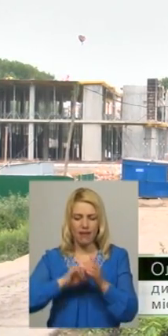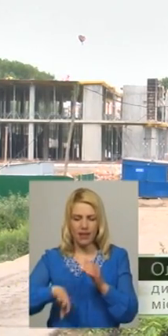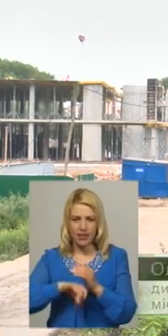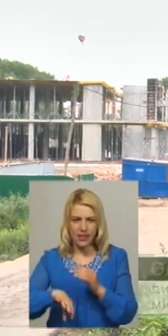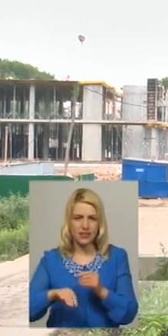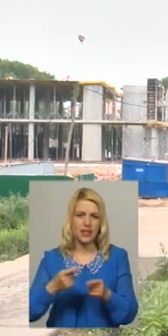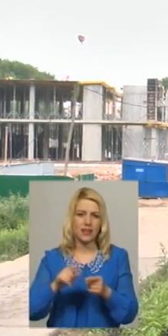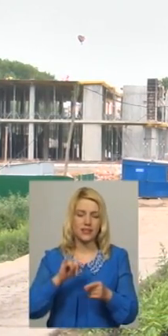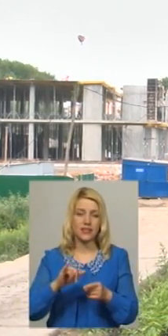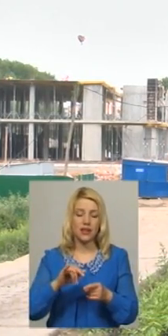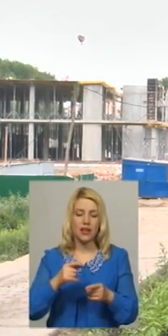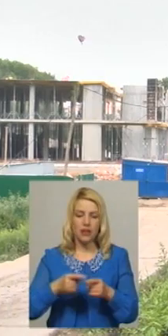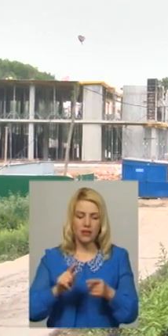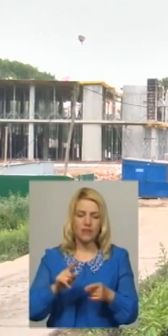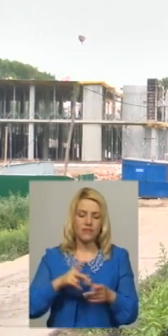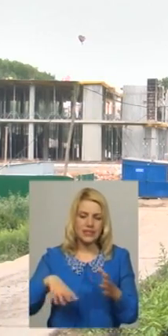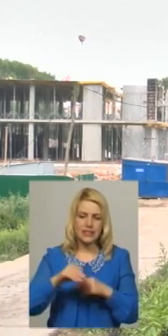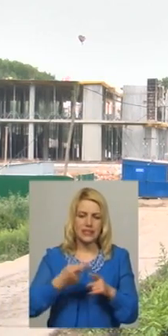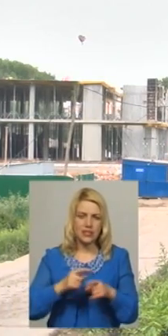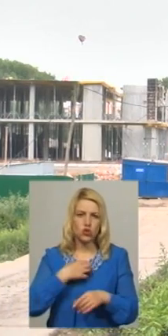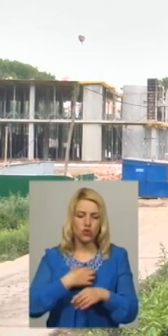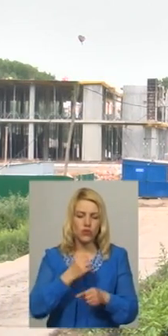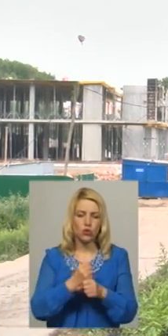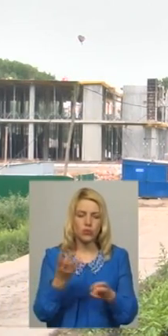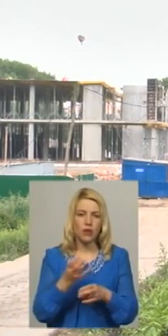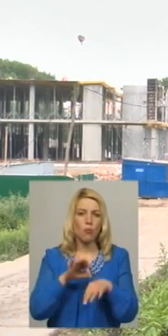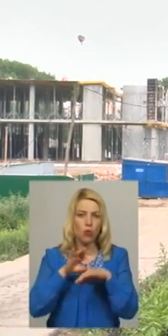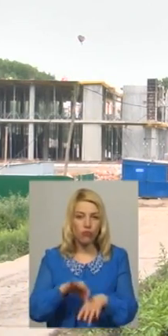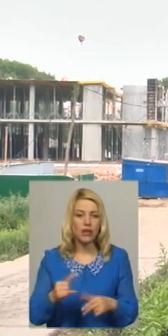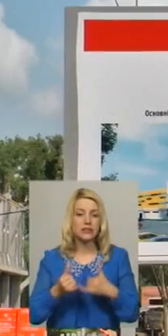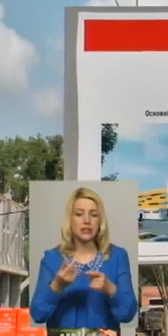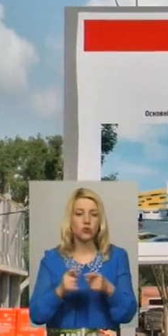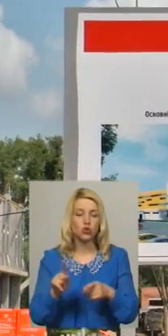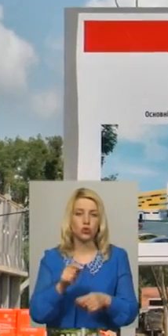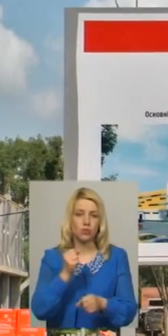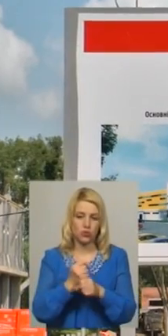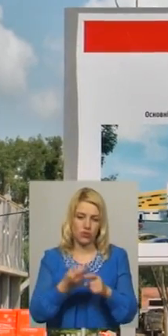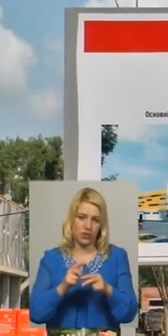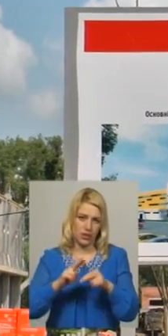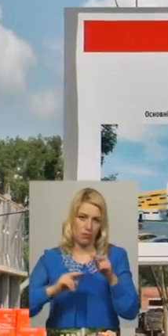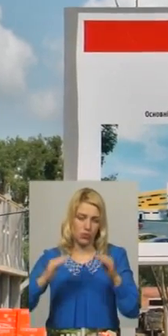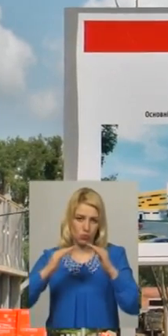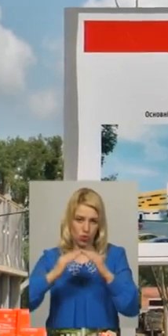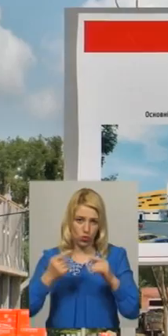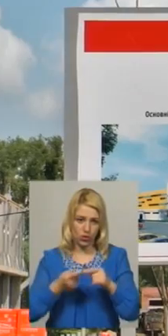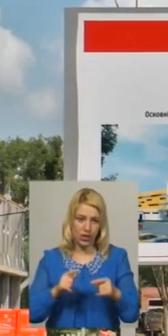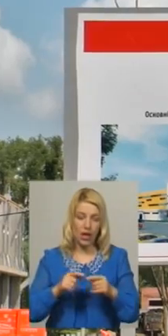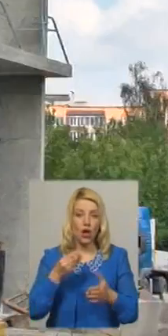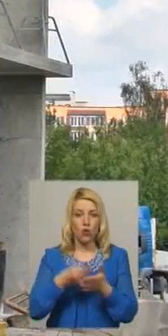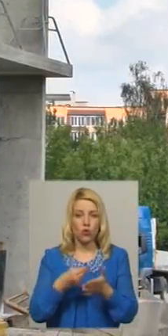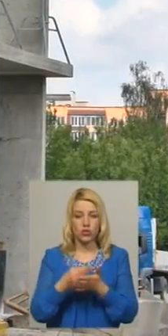водовідведення. Такі основні роботи, які теж треба буде провести для того, щоб працювала дана споруда. Кошторисна вартість палацу спорту